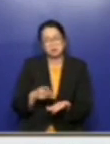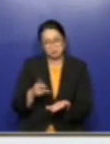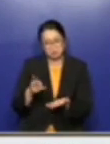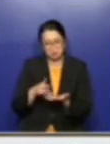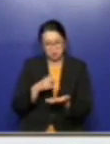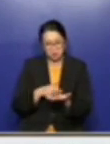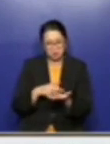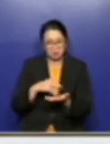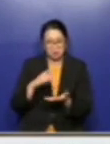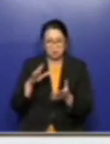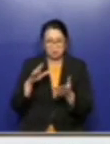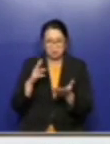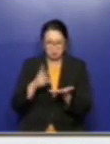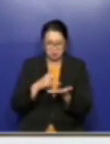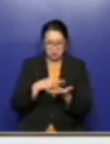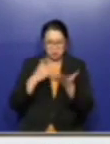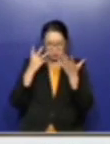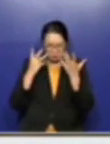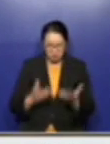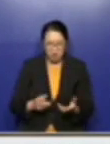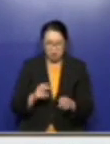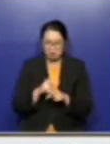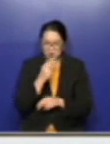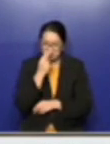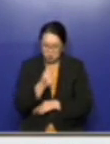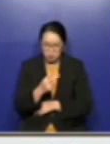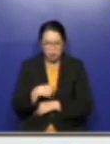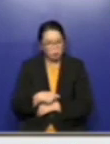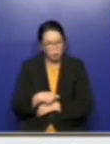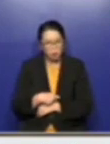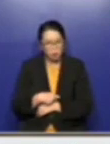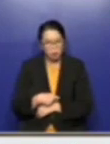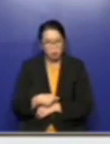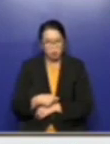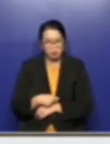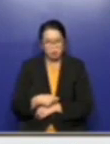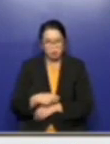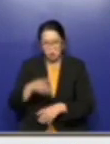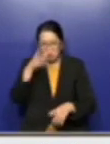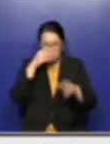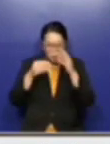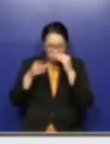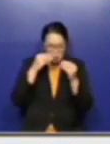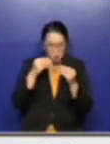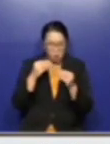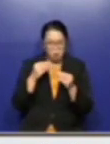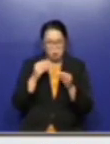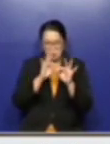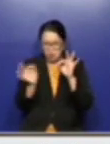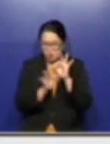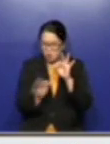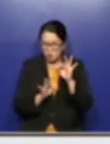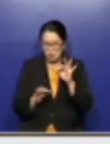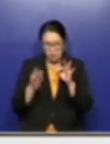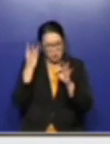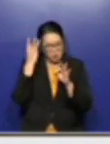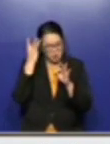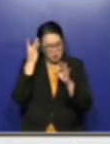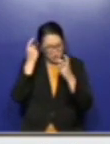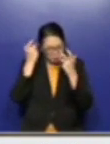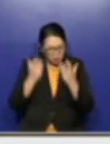านไทย PBS ครับกระบวนการที่นำเสนอออกมาเนี่ยผมว่ามันยุคคอนเซอร์เวทีฟอะฮะโบรา